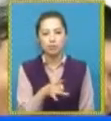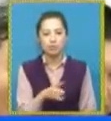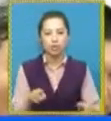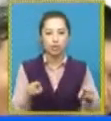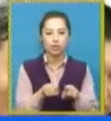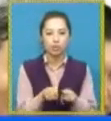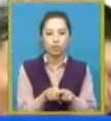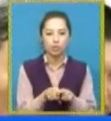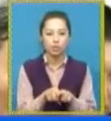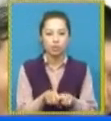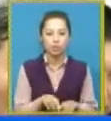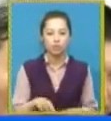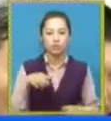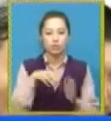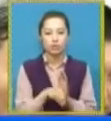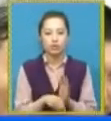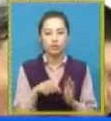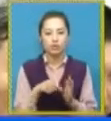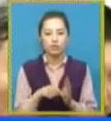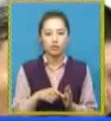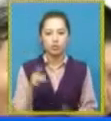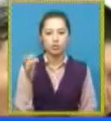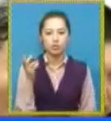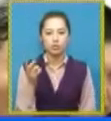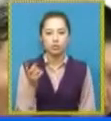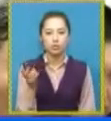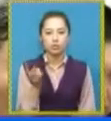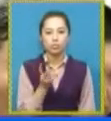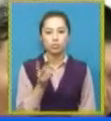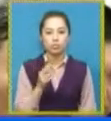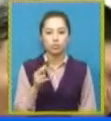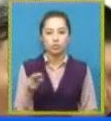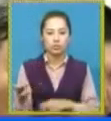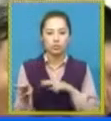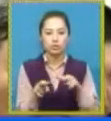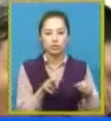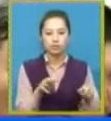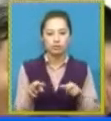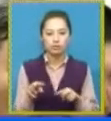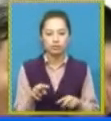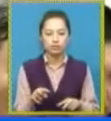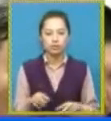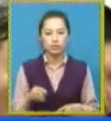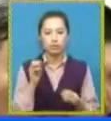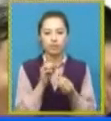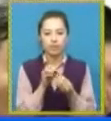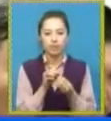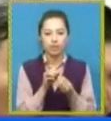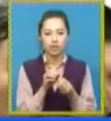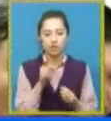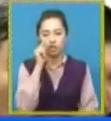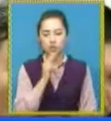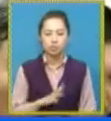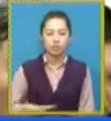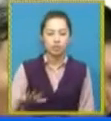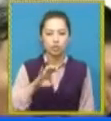бірыңғай ретке келтіру үшін осы жаңа төлемдердің біздің нұсқаулықтарын ұсыныс ретінде ауданға неге жолдадық. Осы нұсқаулық бойынша